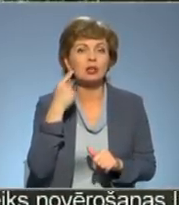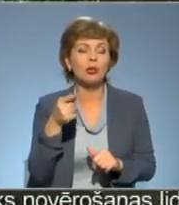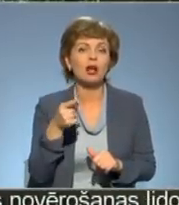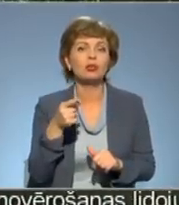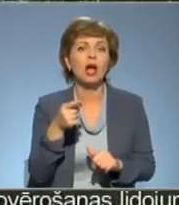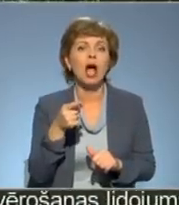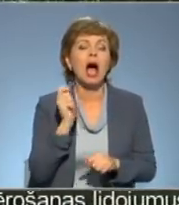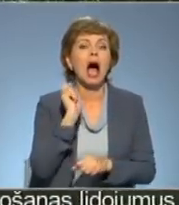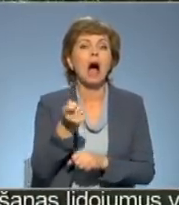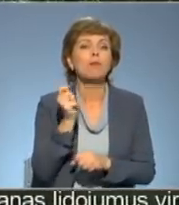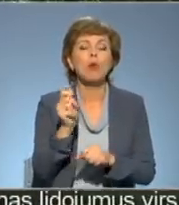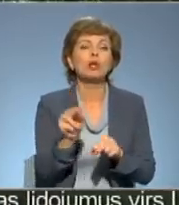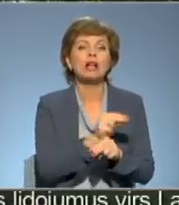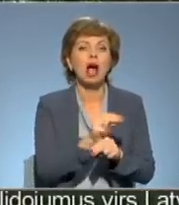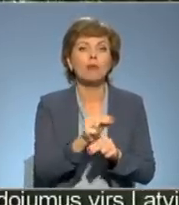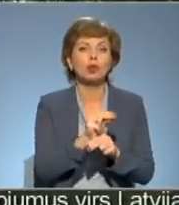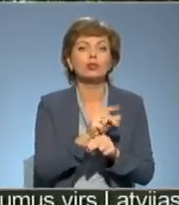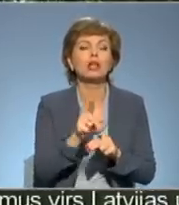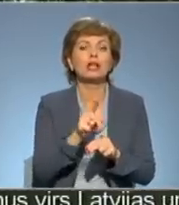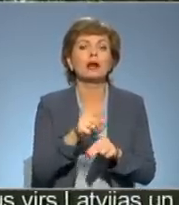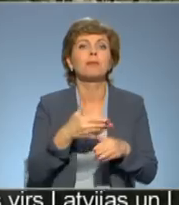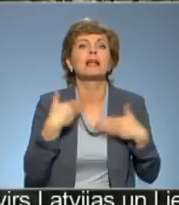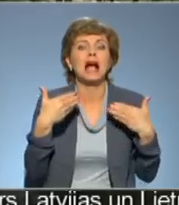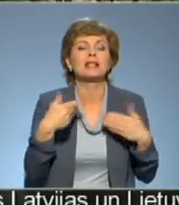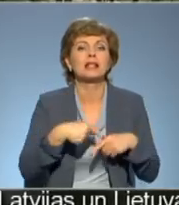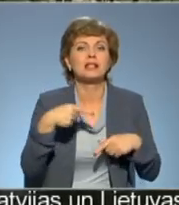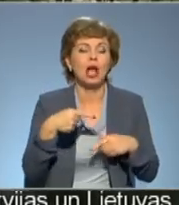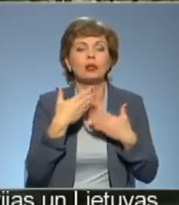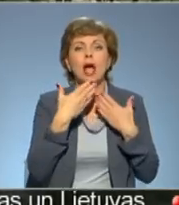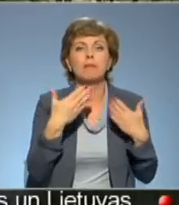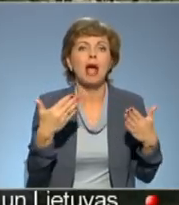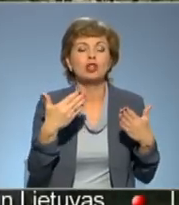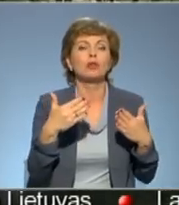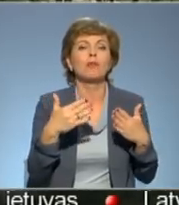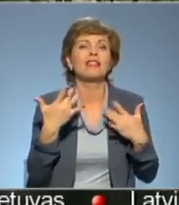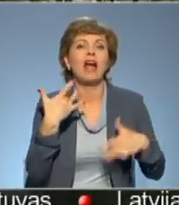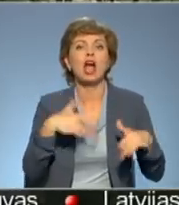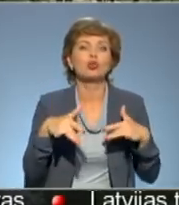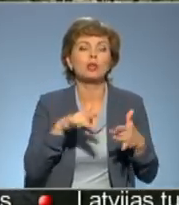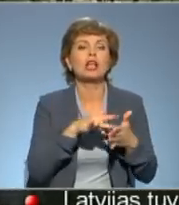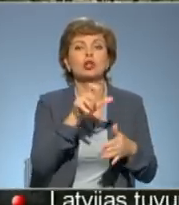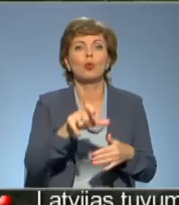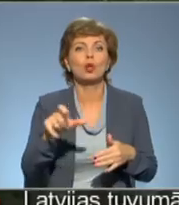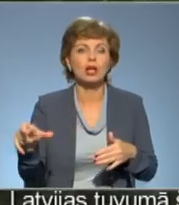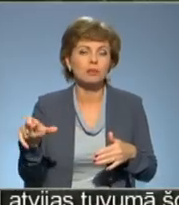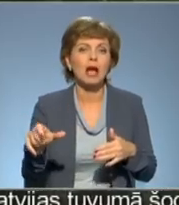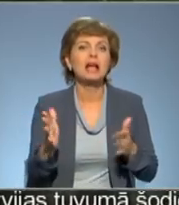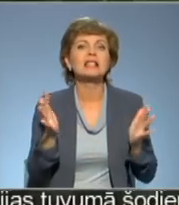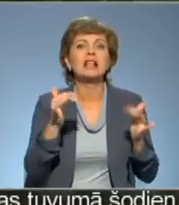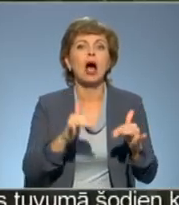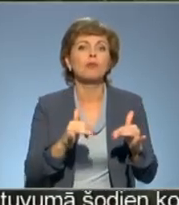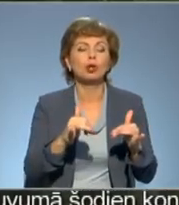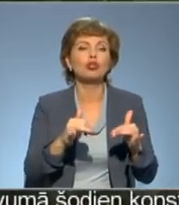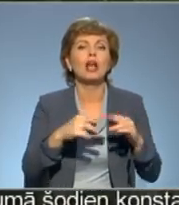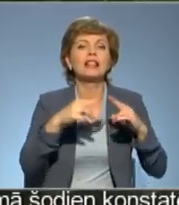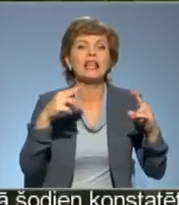āmuru skaņas, pārņemot prieka sajūta. Beidzot vairs nenākšoties taisnoties turistiem par sabrukušajiem koka tiltiem un